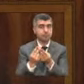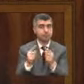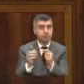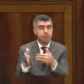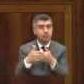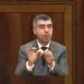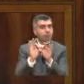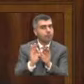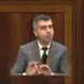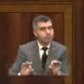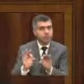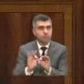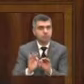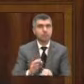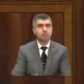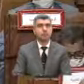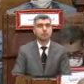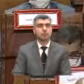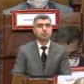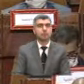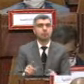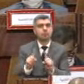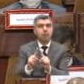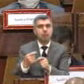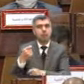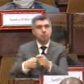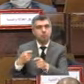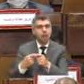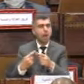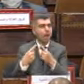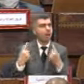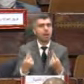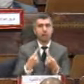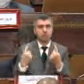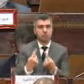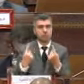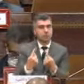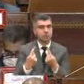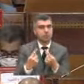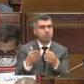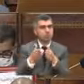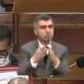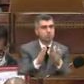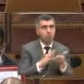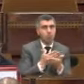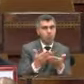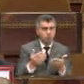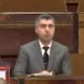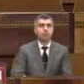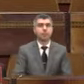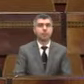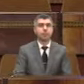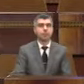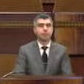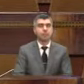بلادهم، ما ضحاوش بواحد شي حاجه من الاقتصاد ديالهم اللي انخفض،